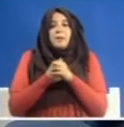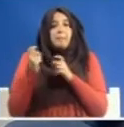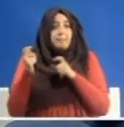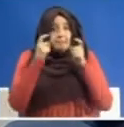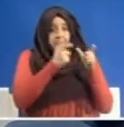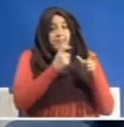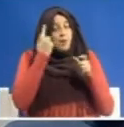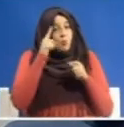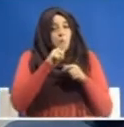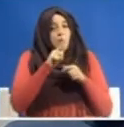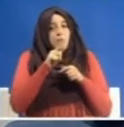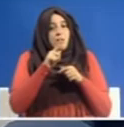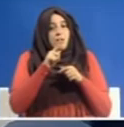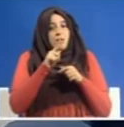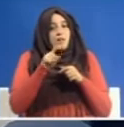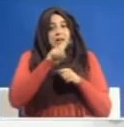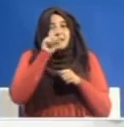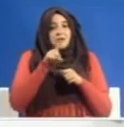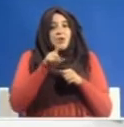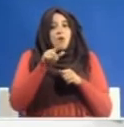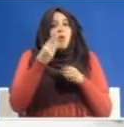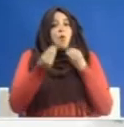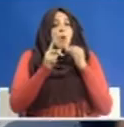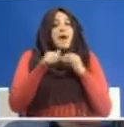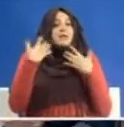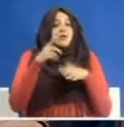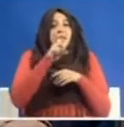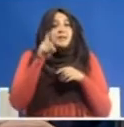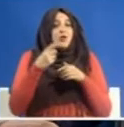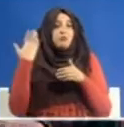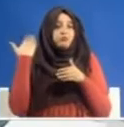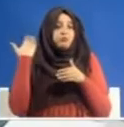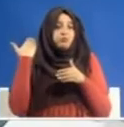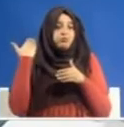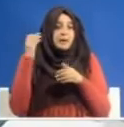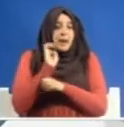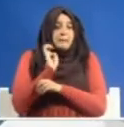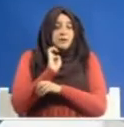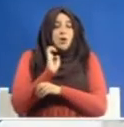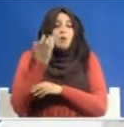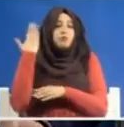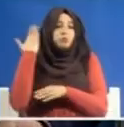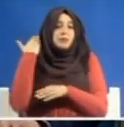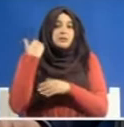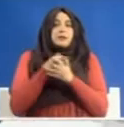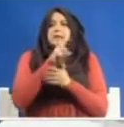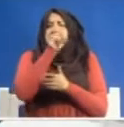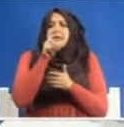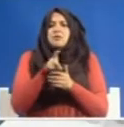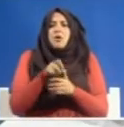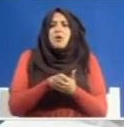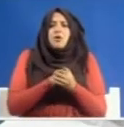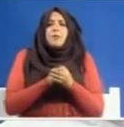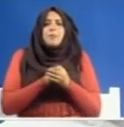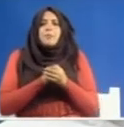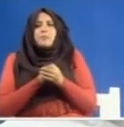بوزري لعل في ذمتكم دين. من الحصة الماضية ورد سؤال يذكر به